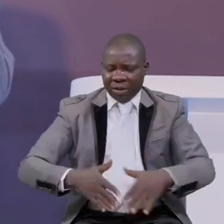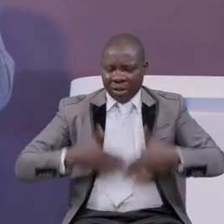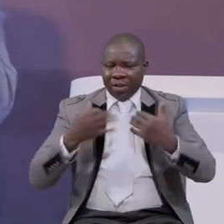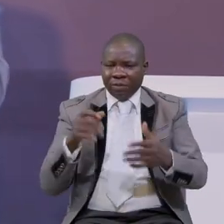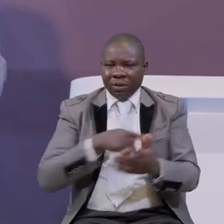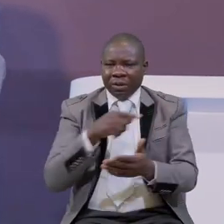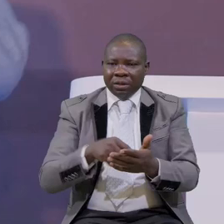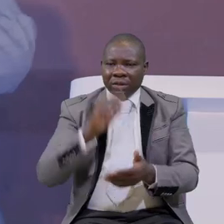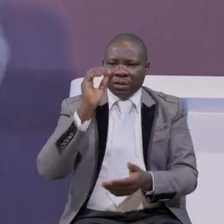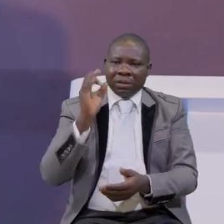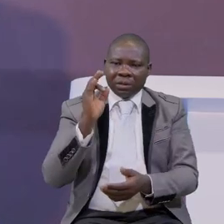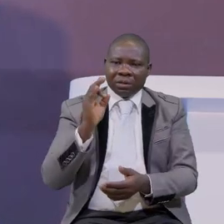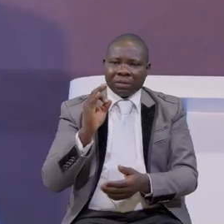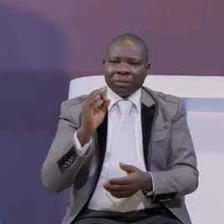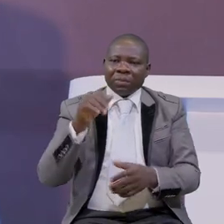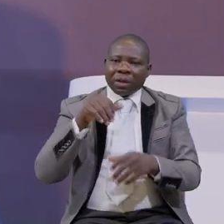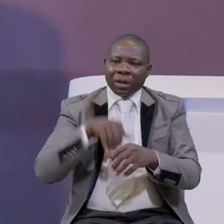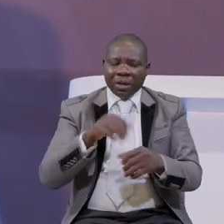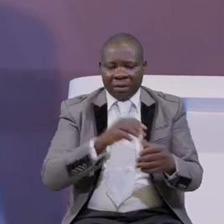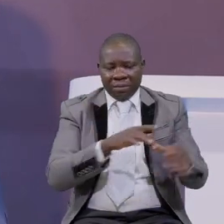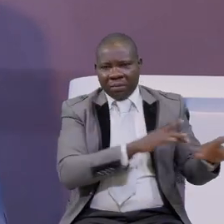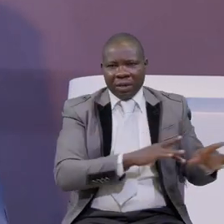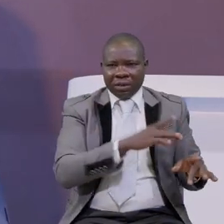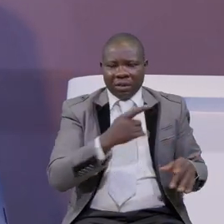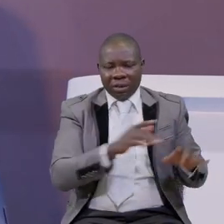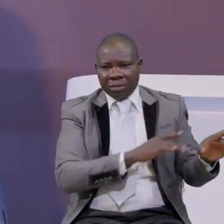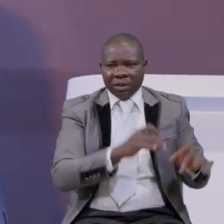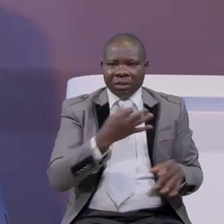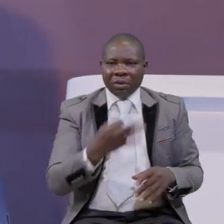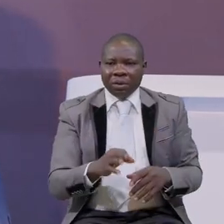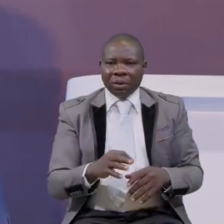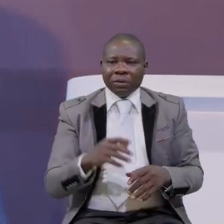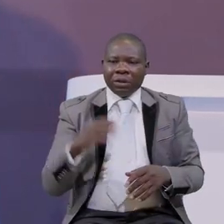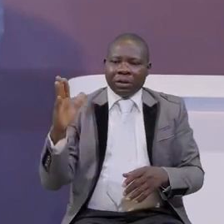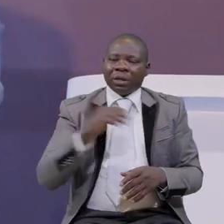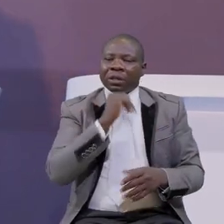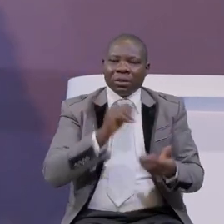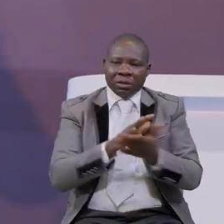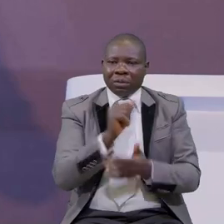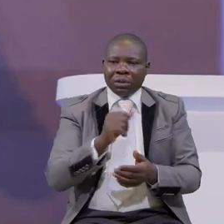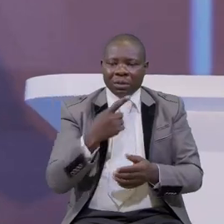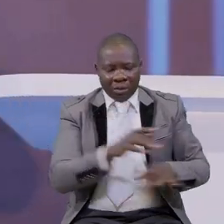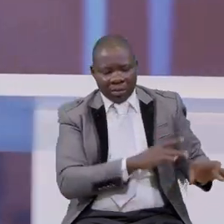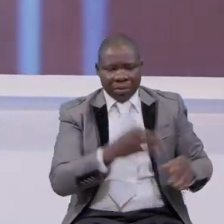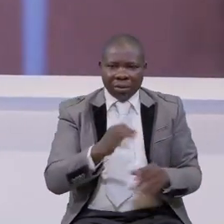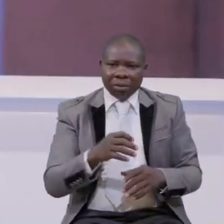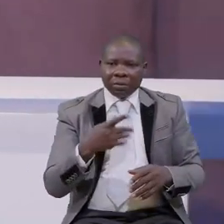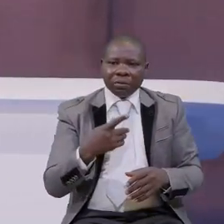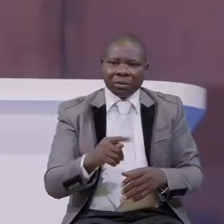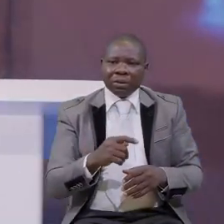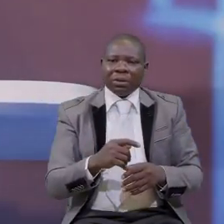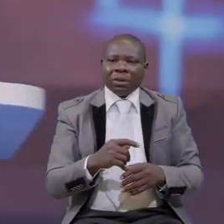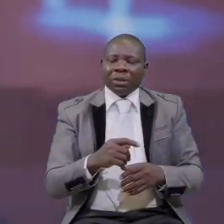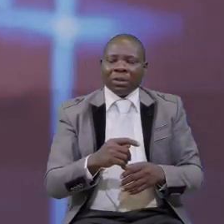la miséricorde, pas miséricorde, miséricorde de cœur qui doute, ils viennent